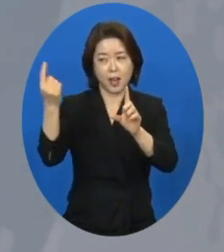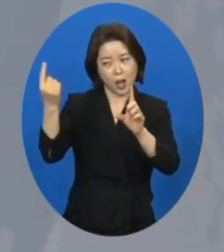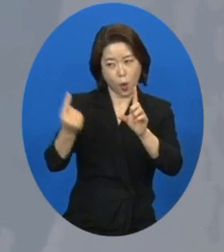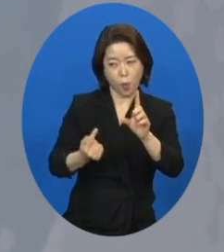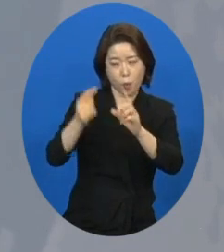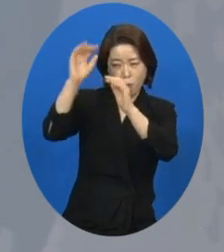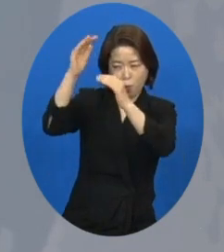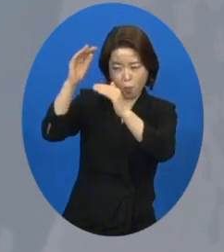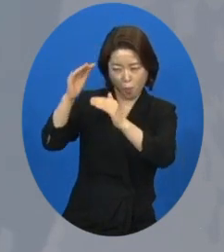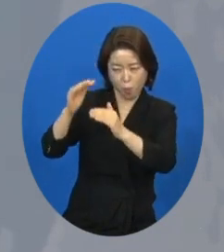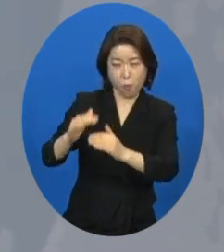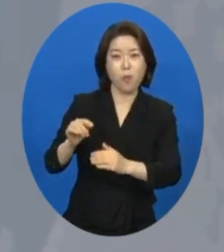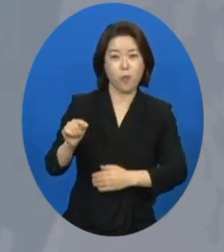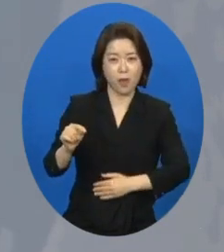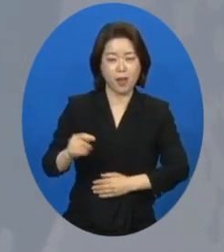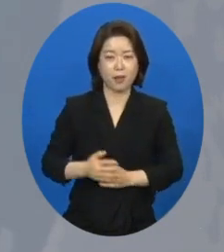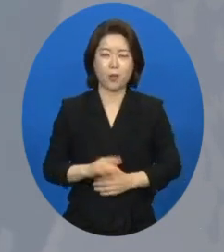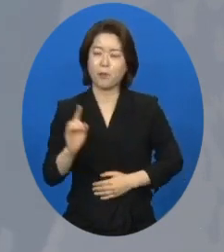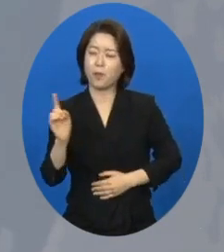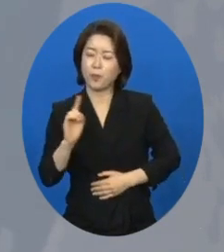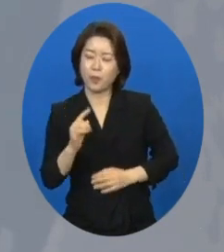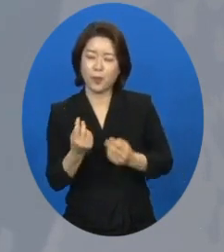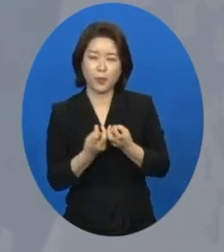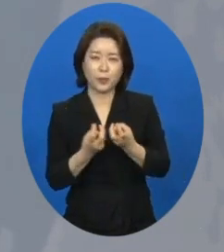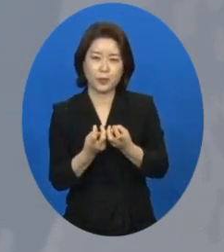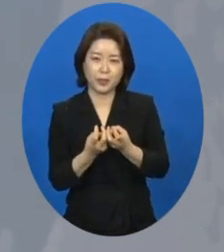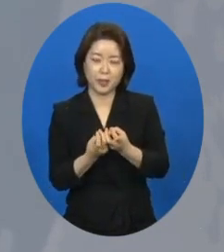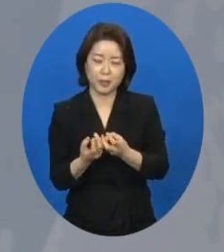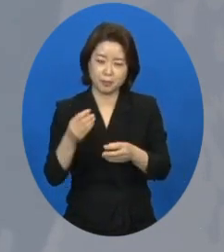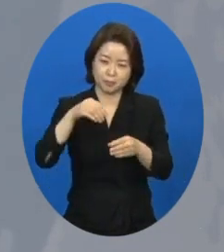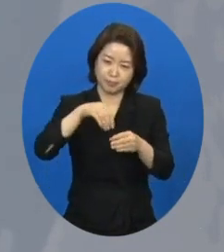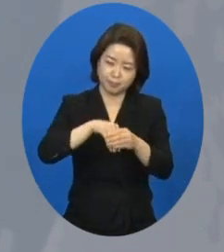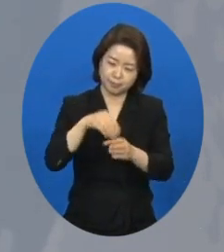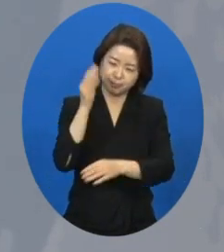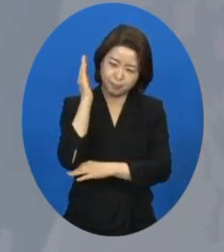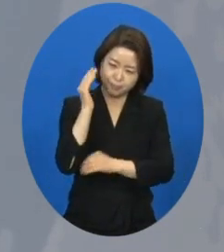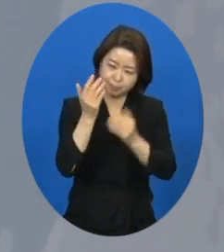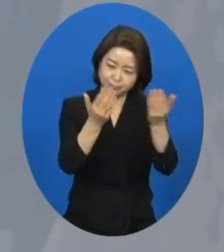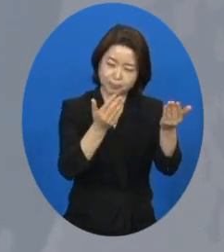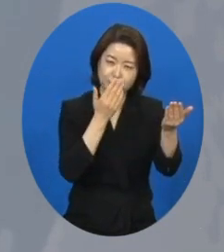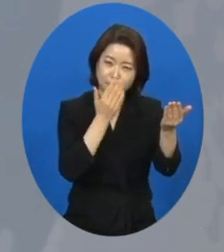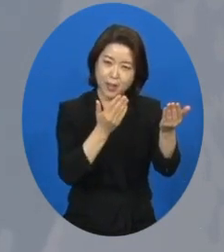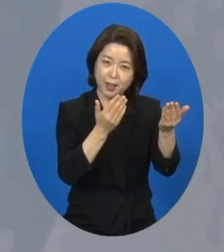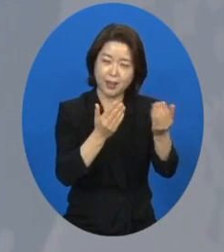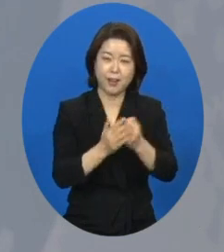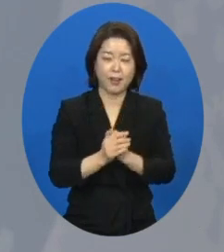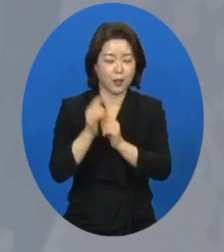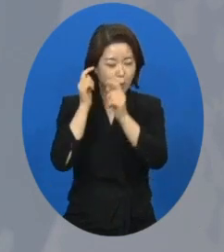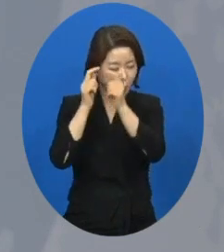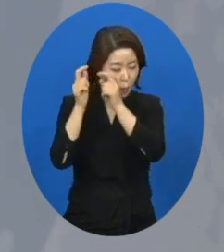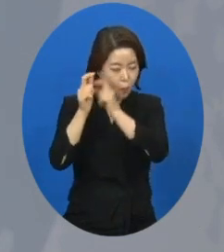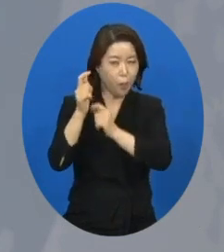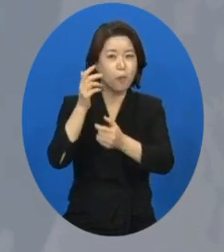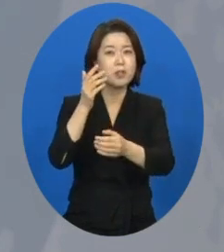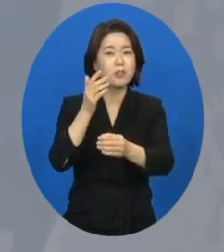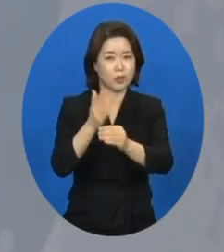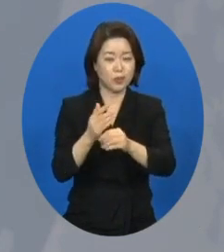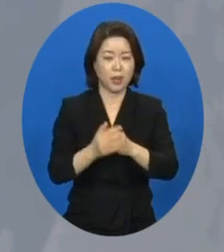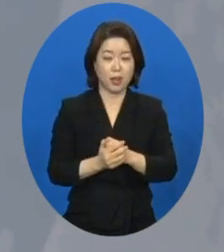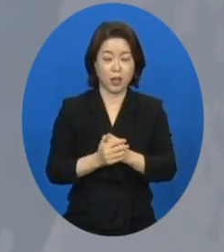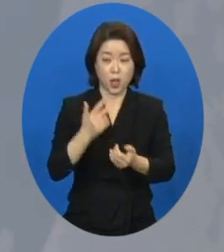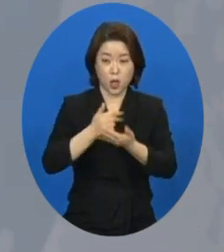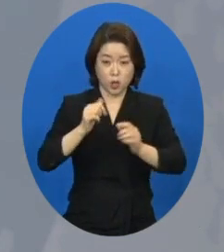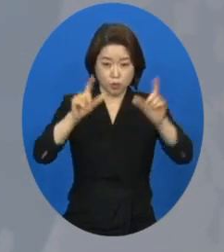과정을 어떻게 담아서 설교를 하면 좋을까 그렇게 고민하다가 주일 설교 시간이